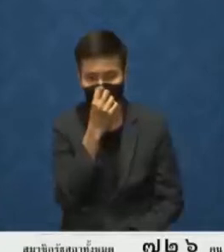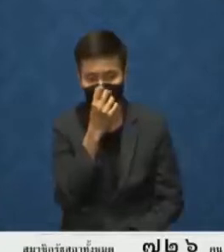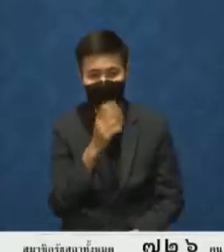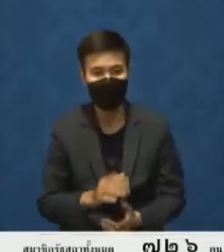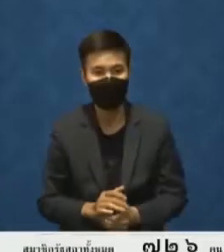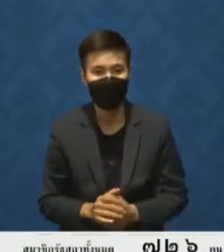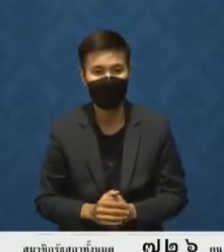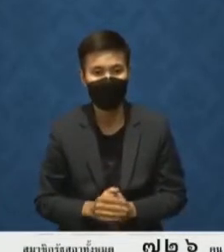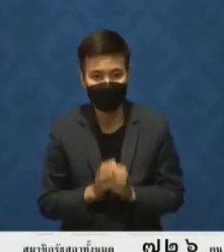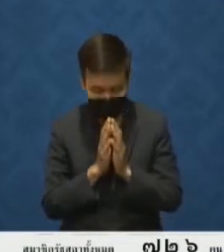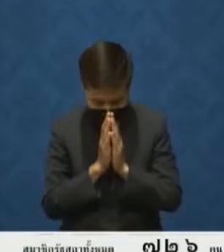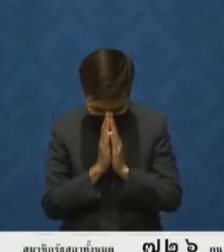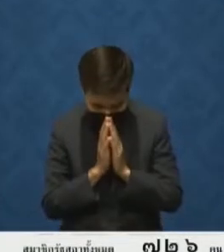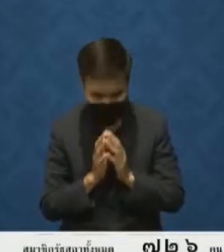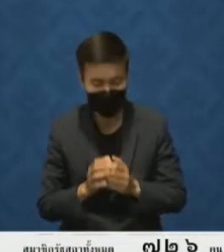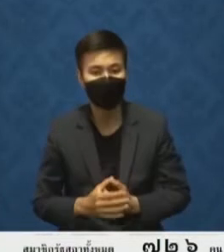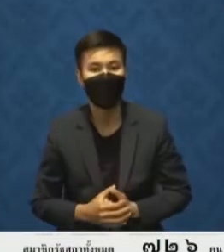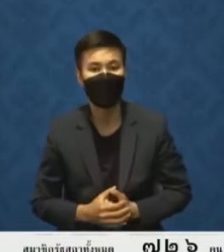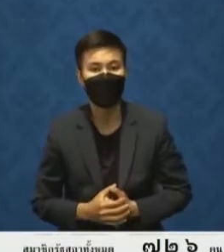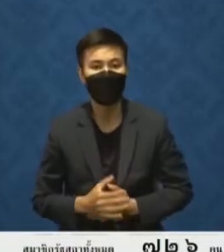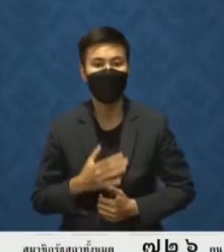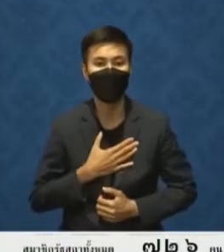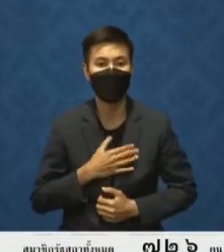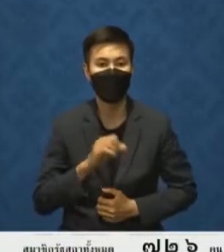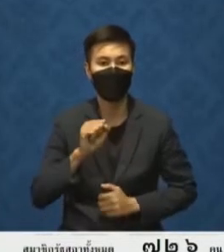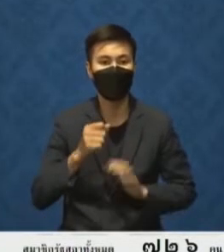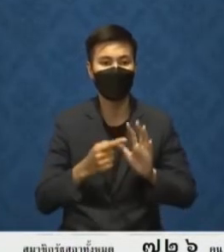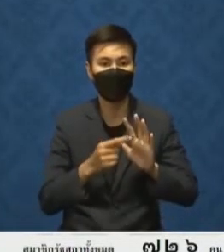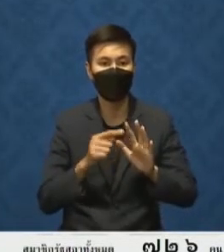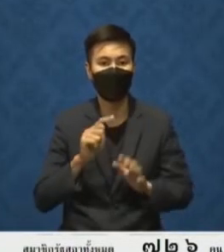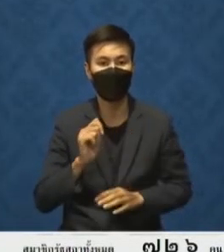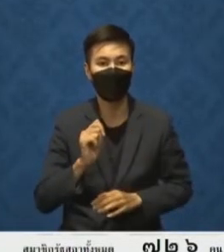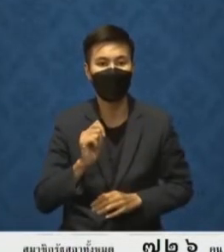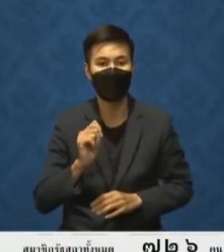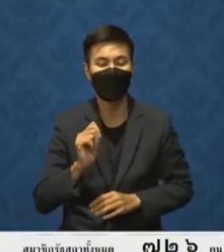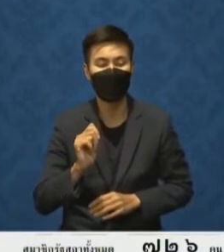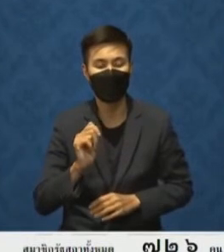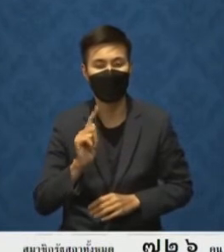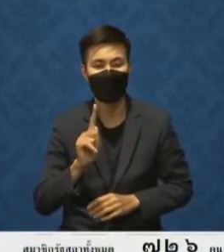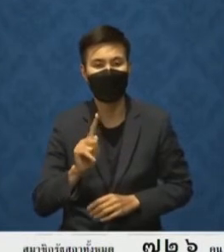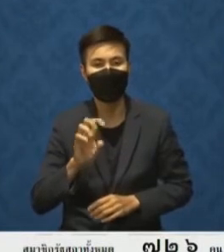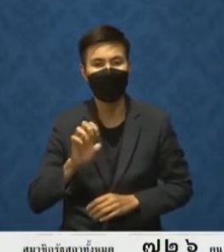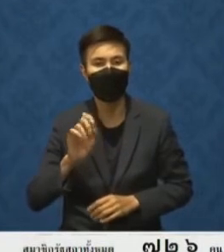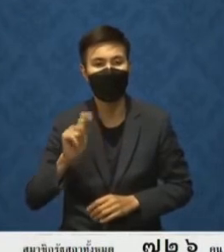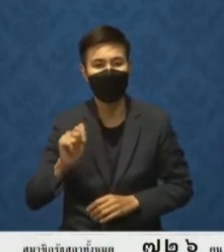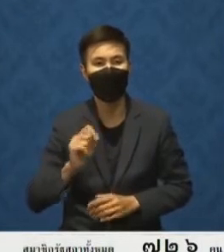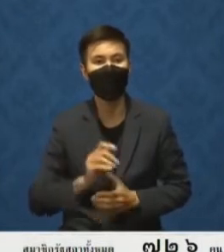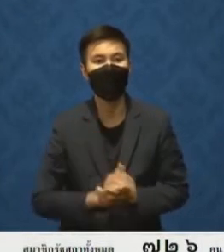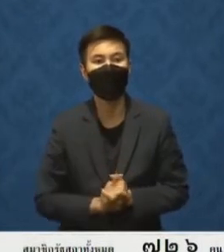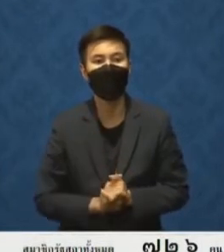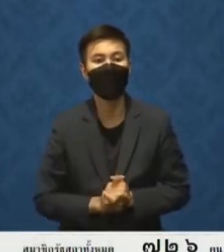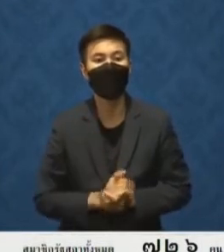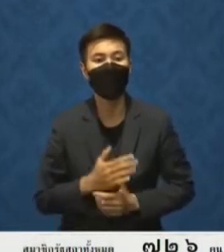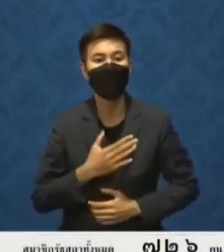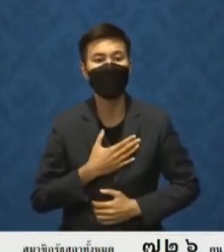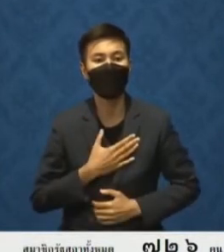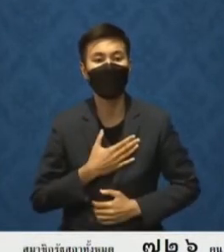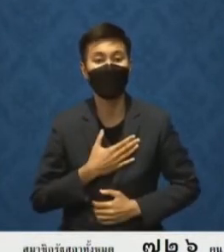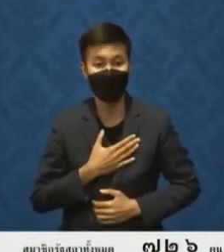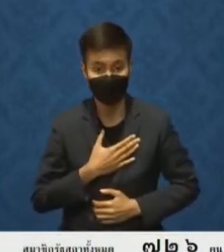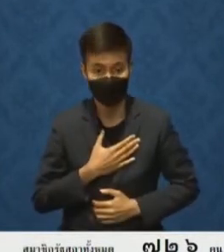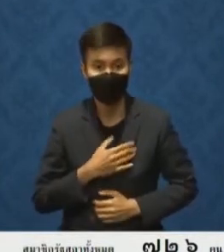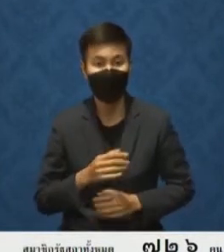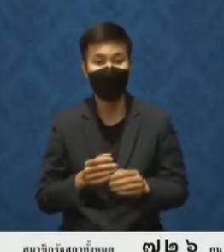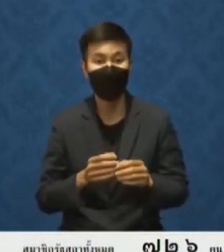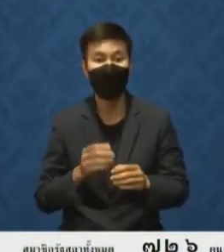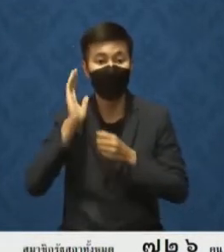คภ composition viaอยข้รบพวนสา charges ปิตุเตชะ Richtungอีษารขออนาญญาชิตแมใ